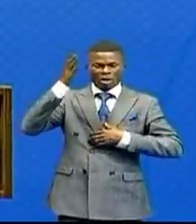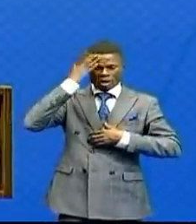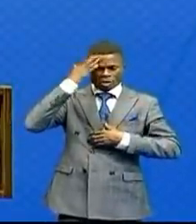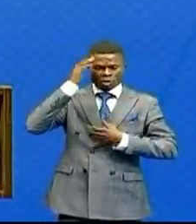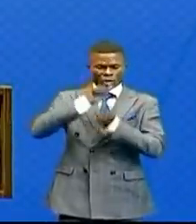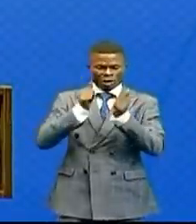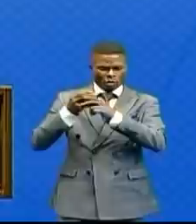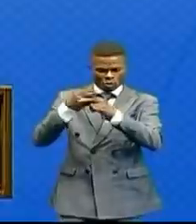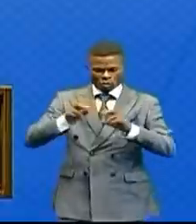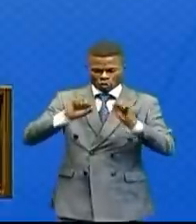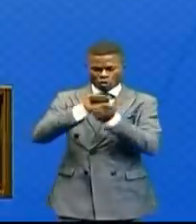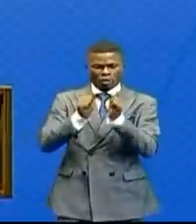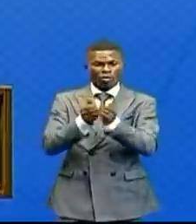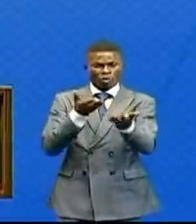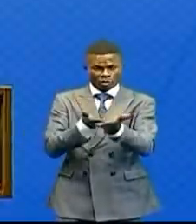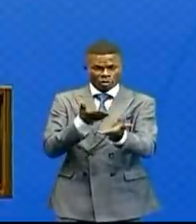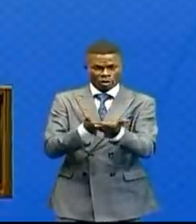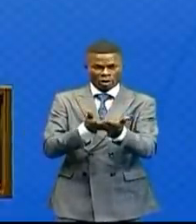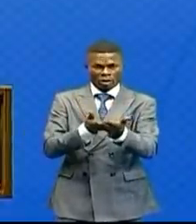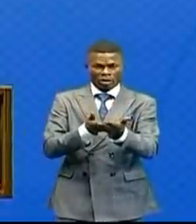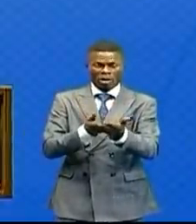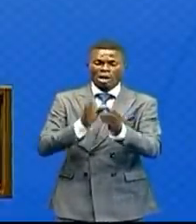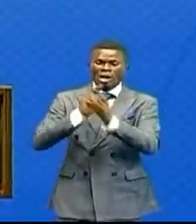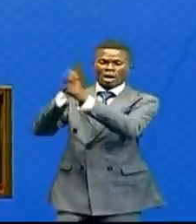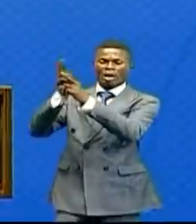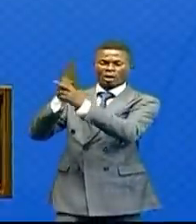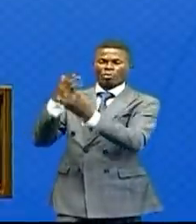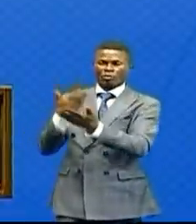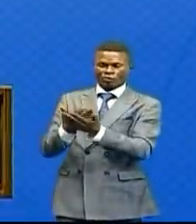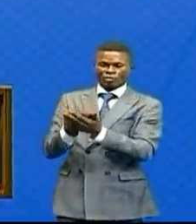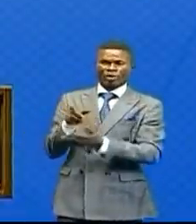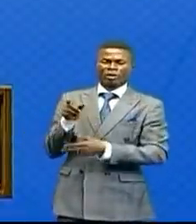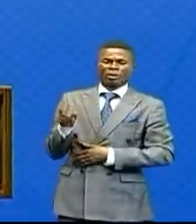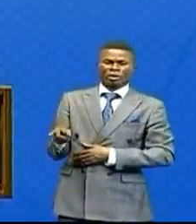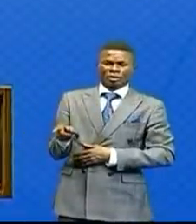à suivre de près toute cette situation et de faire rapport.